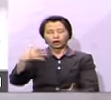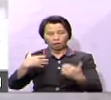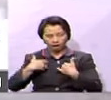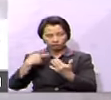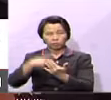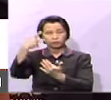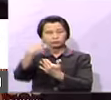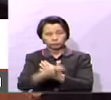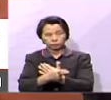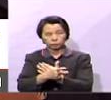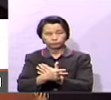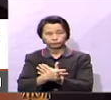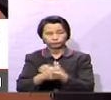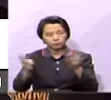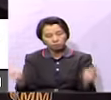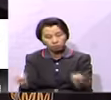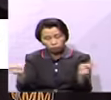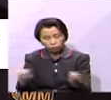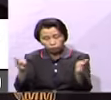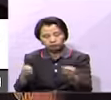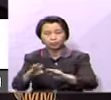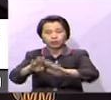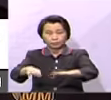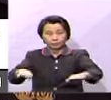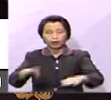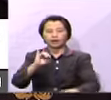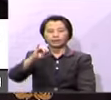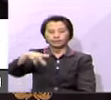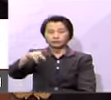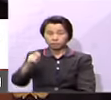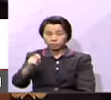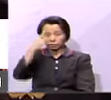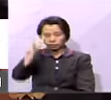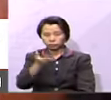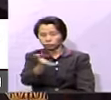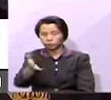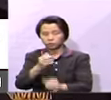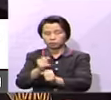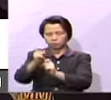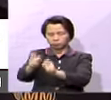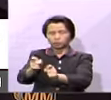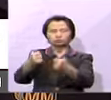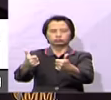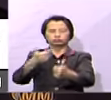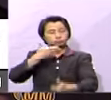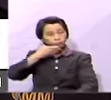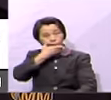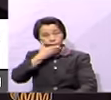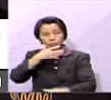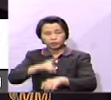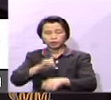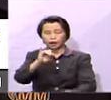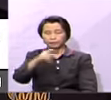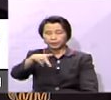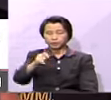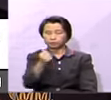program motivasi pelajar untuk pelajar IPT untuk mereka dapat anugerah cemerlang sebagai seorang pemuda di IPT